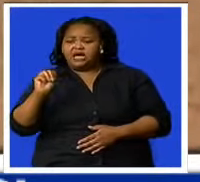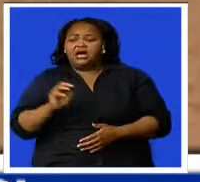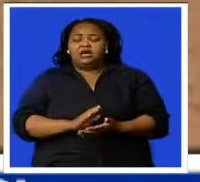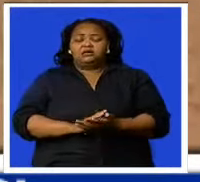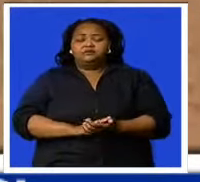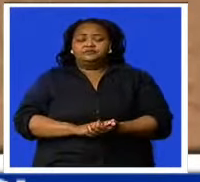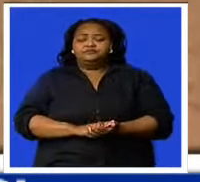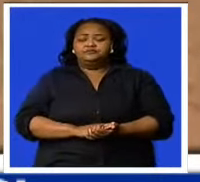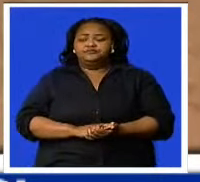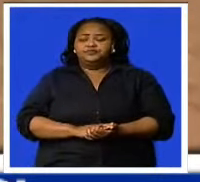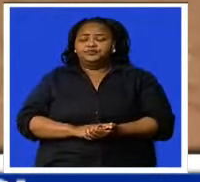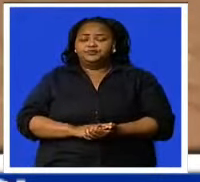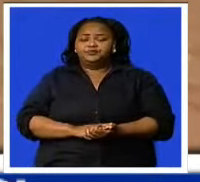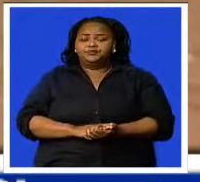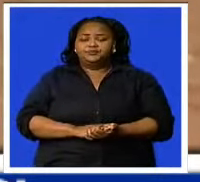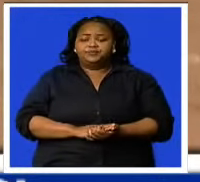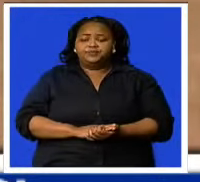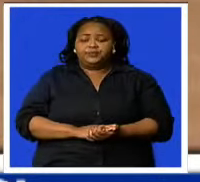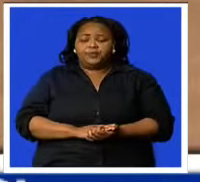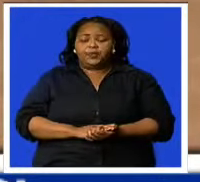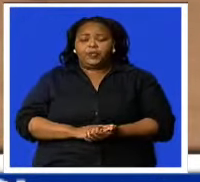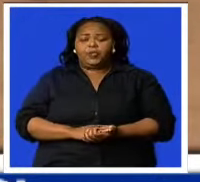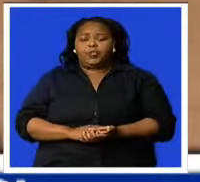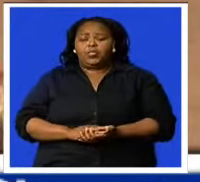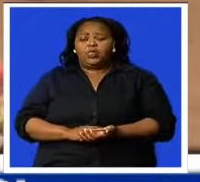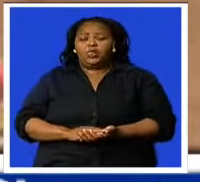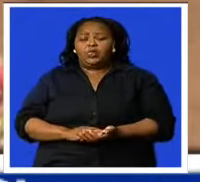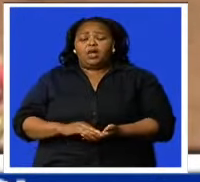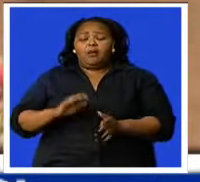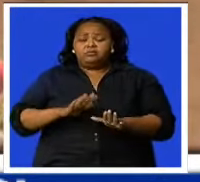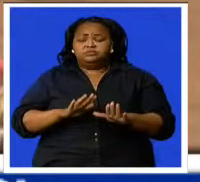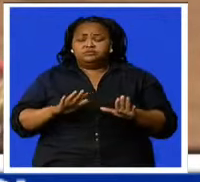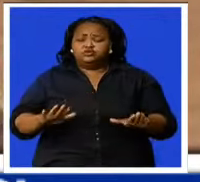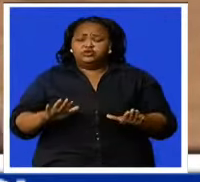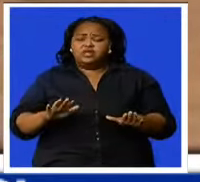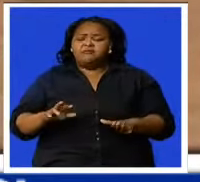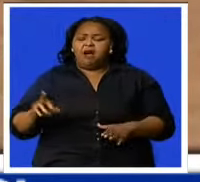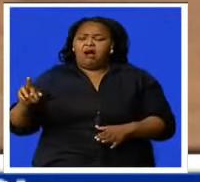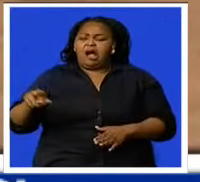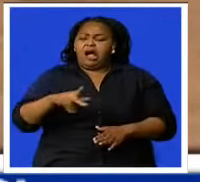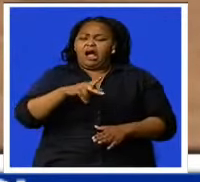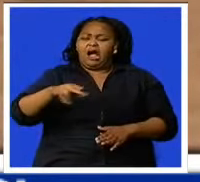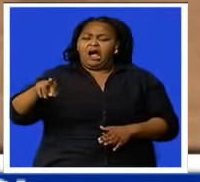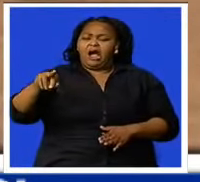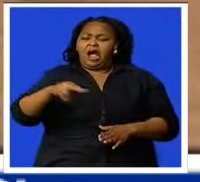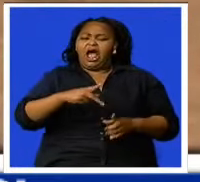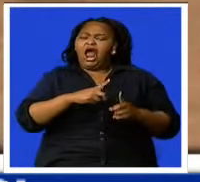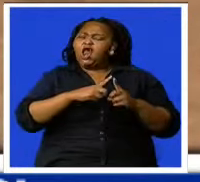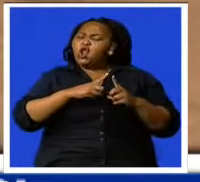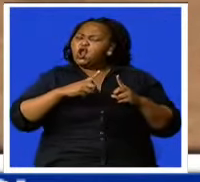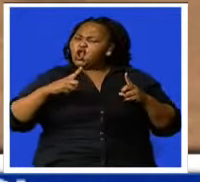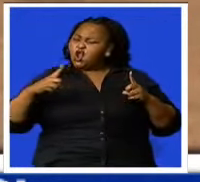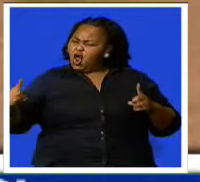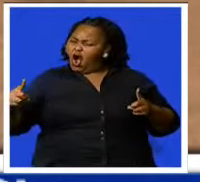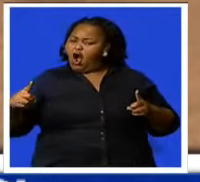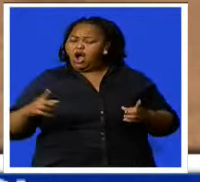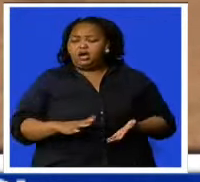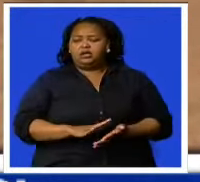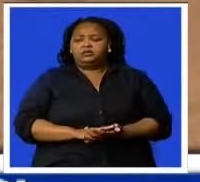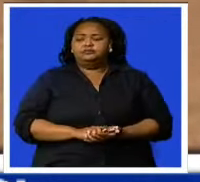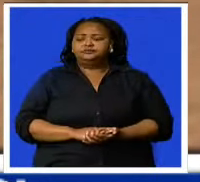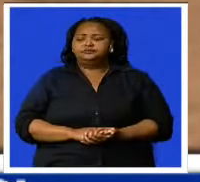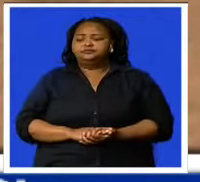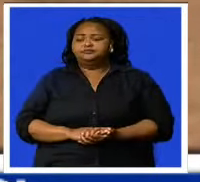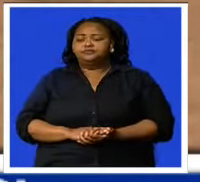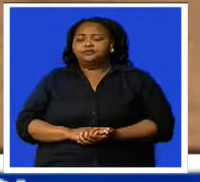Labe bafunza khona kululile kakhulu vele nabahamba ngetinyawo. Nala ekuthenini ke bese khathi esiningi